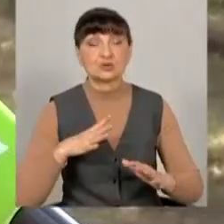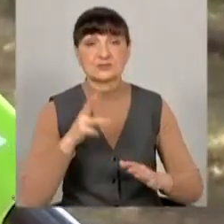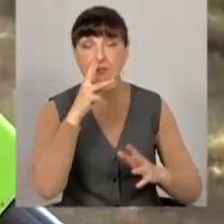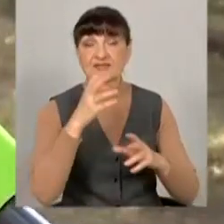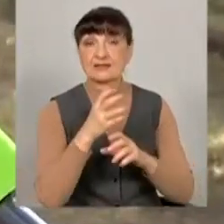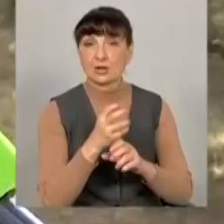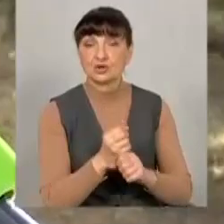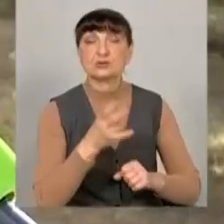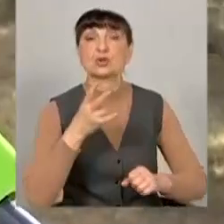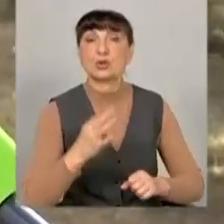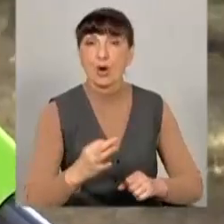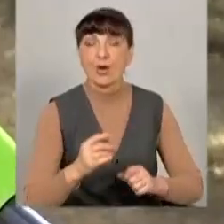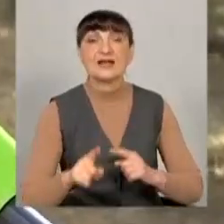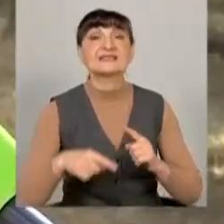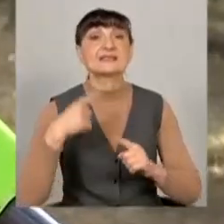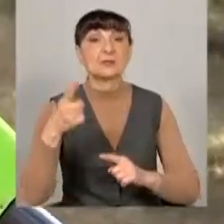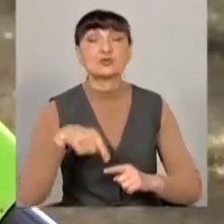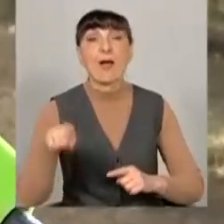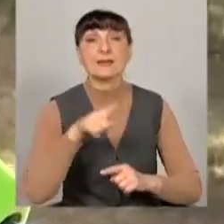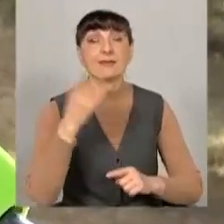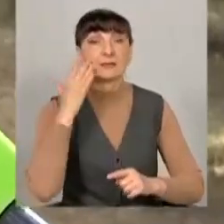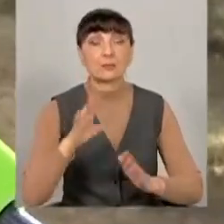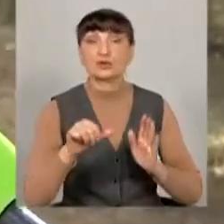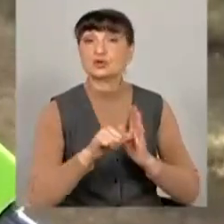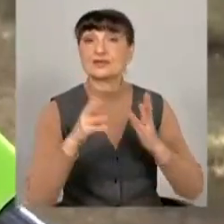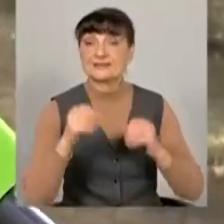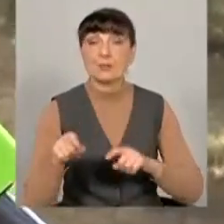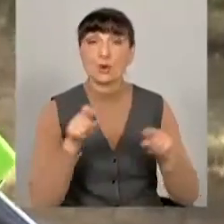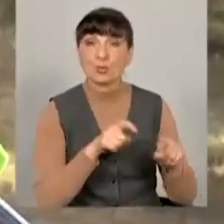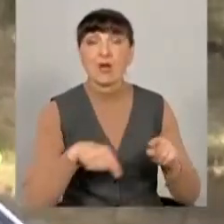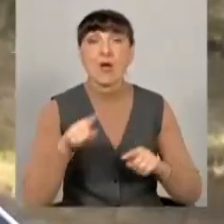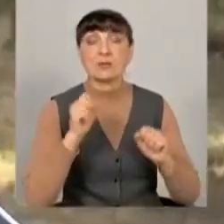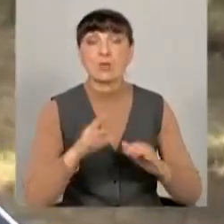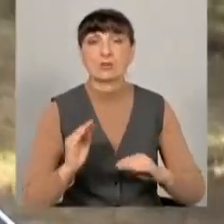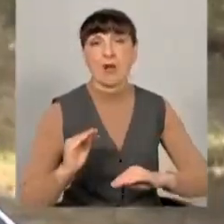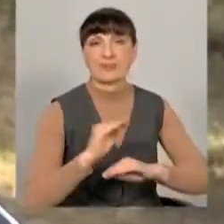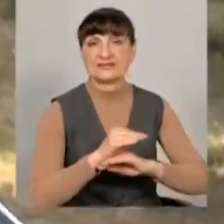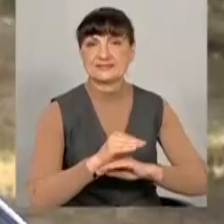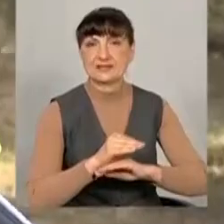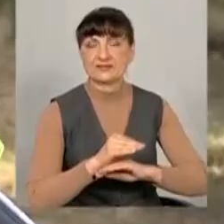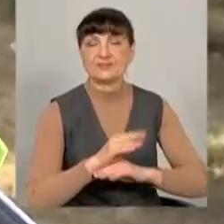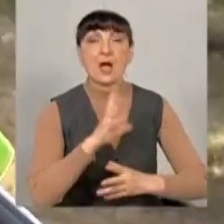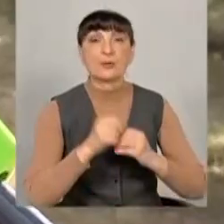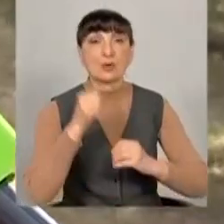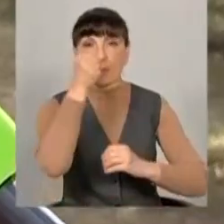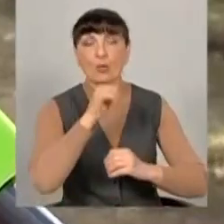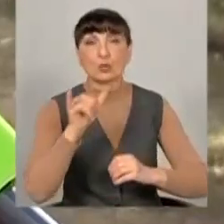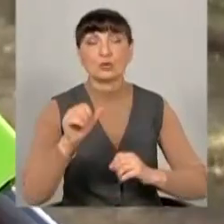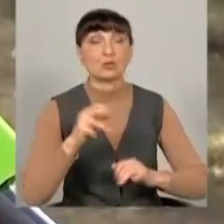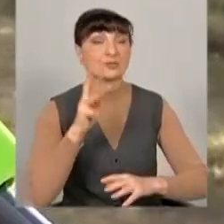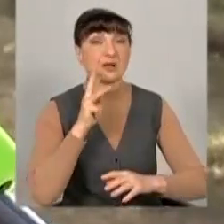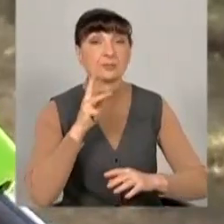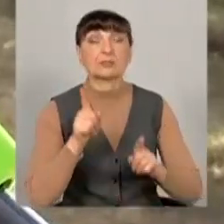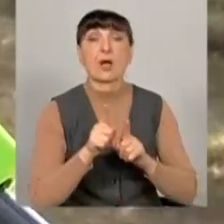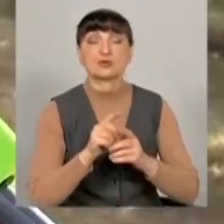Но, однако, со следующим, когда они будут 6-дневно переходить, они могут компенсировать того. По итогам года у них заработная плата